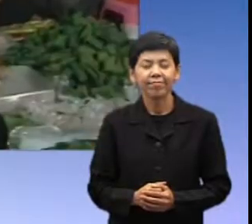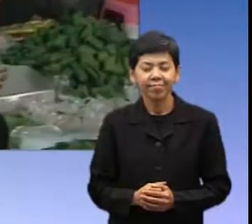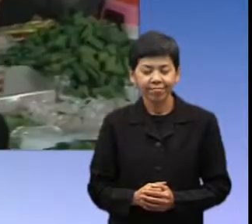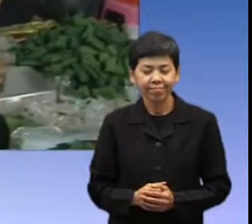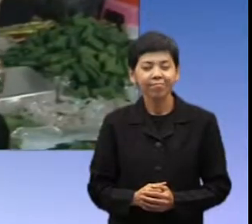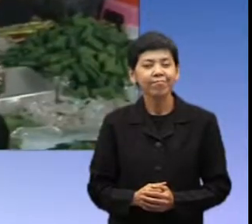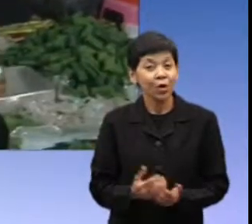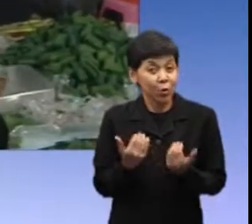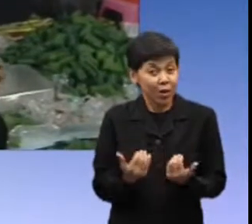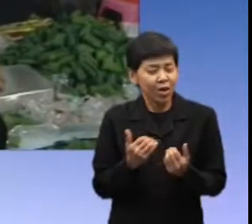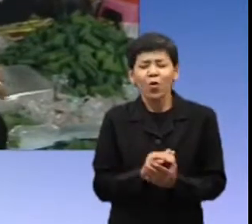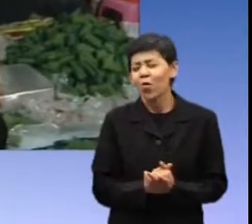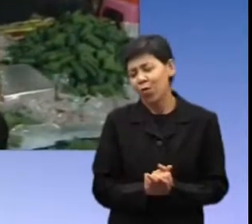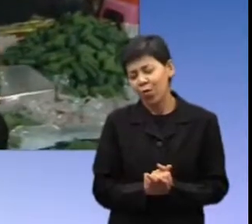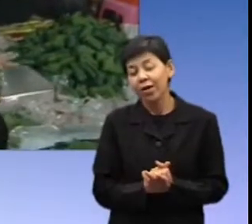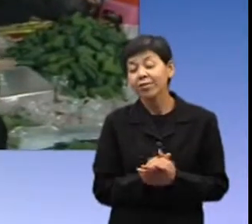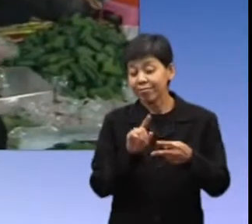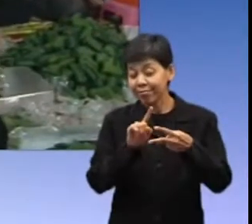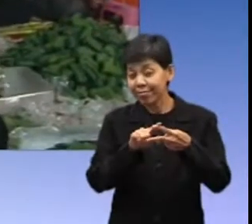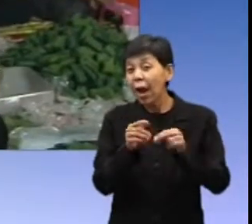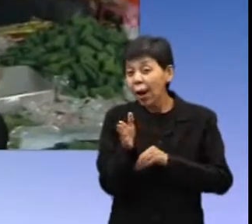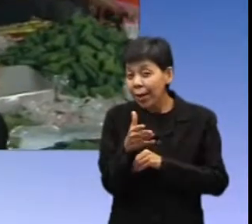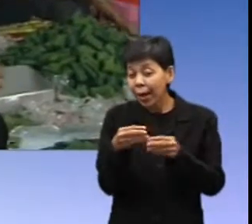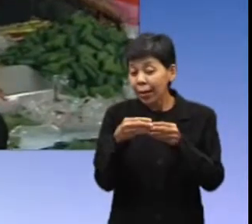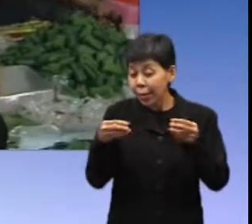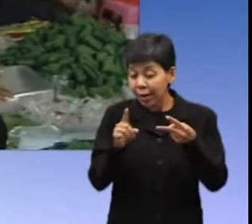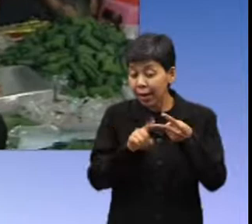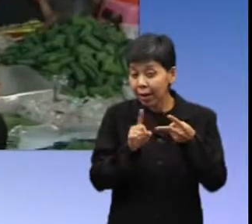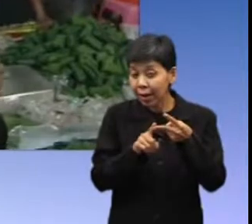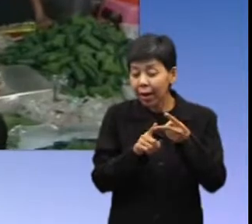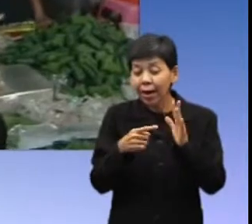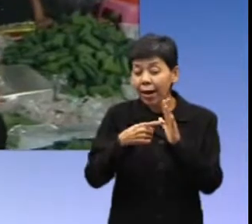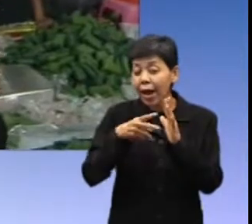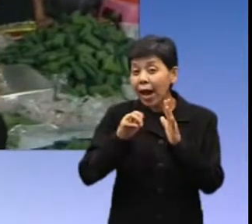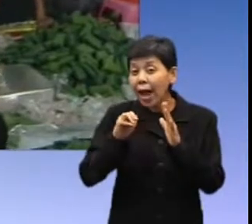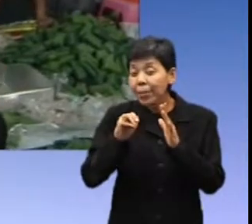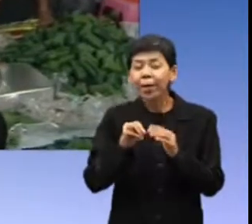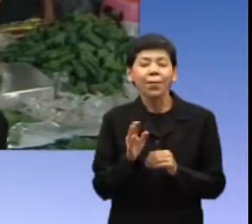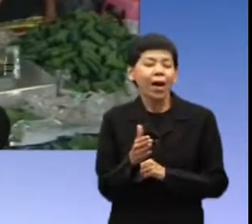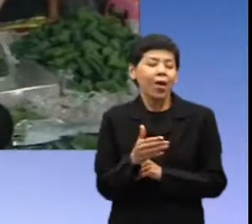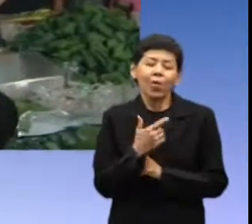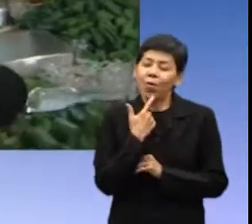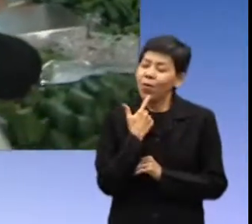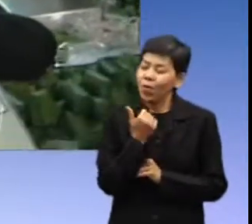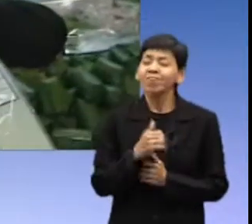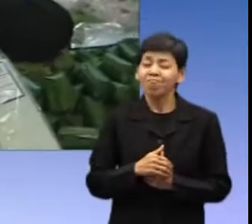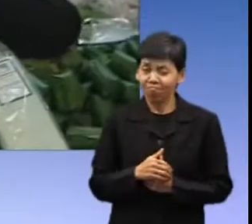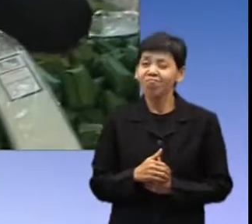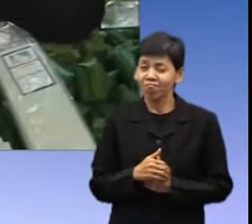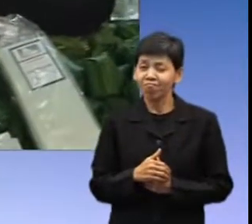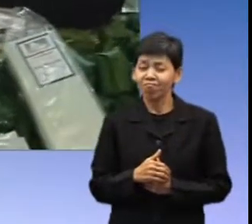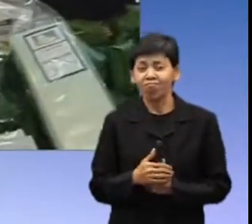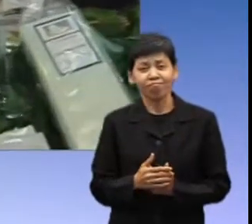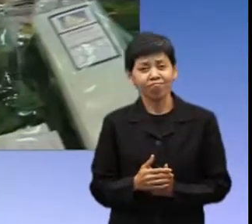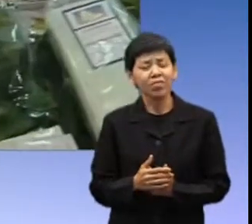คุณผู้ชมครับวันนี้เราได้ทั้งสูตรเด็ดของไส้กรอกปลาสมุนไพรกับแหนมปลาแสนอร่อยผมว่าน่าสนใจไ